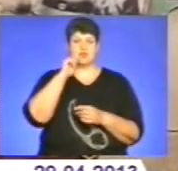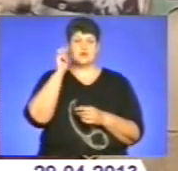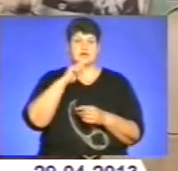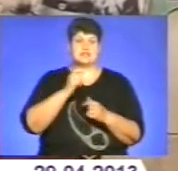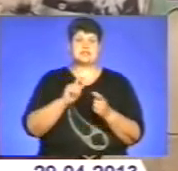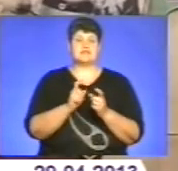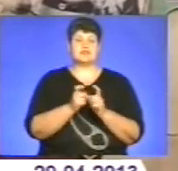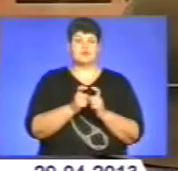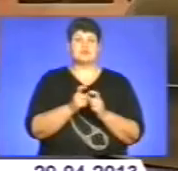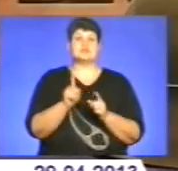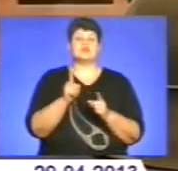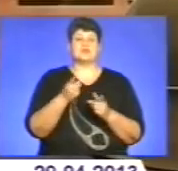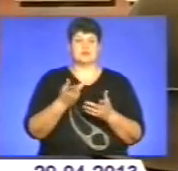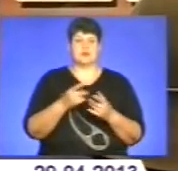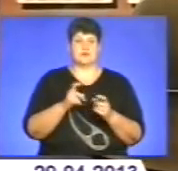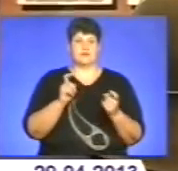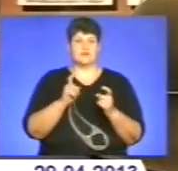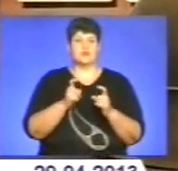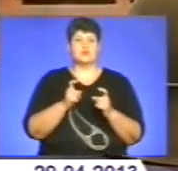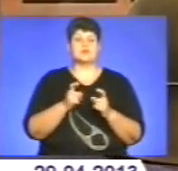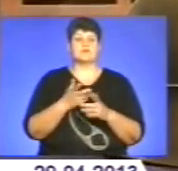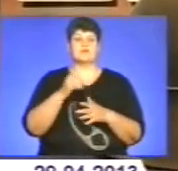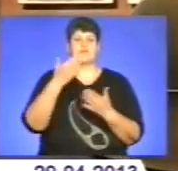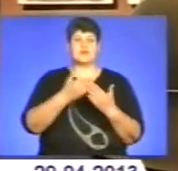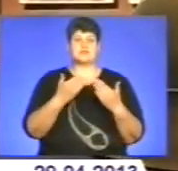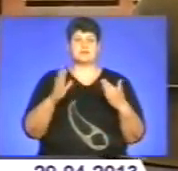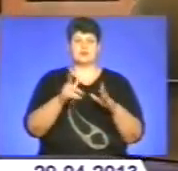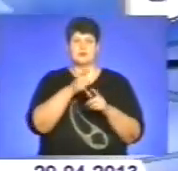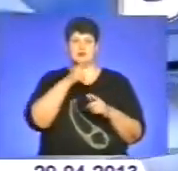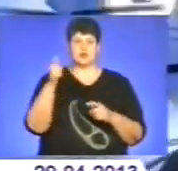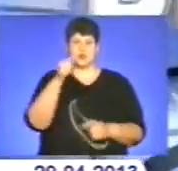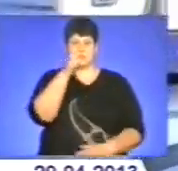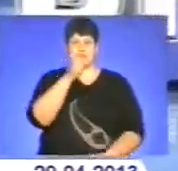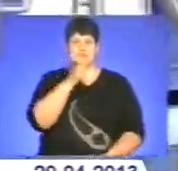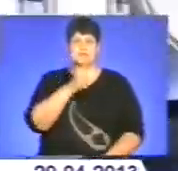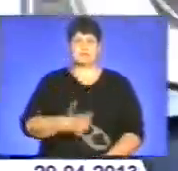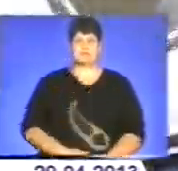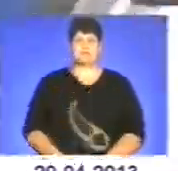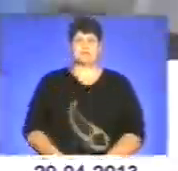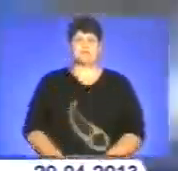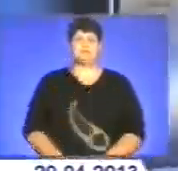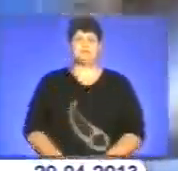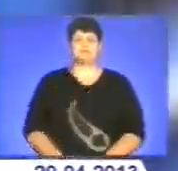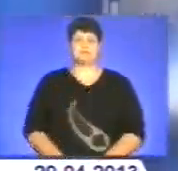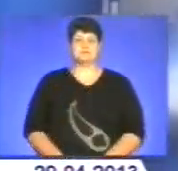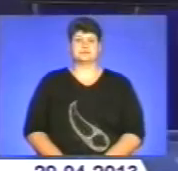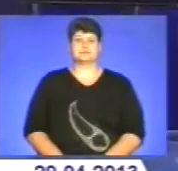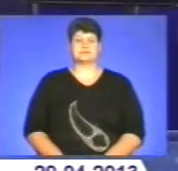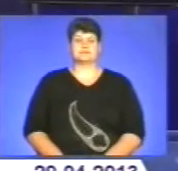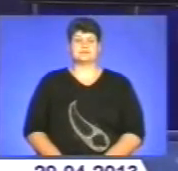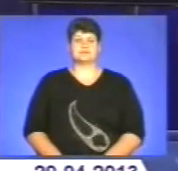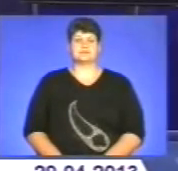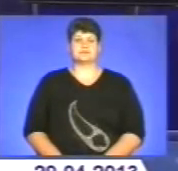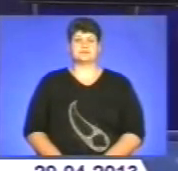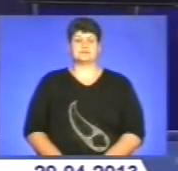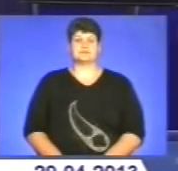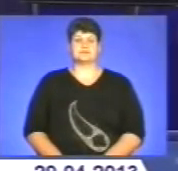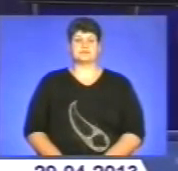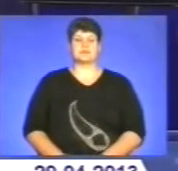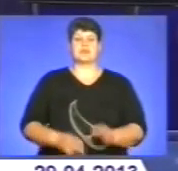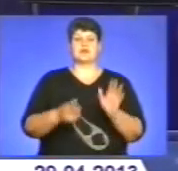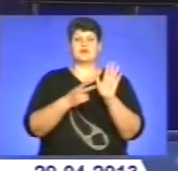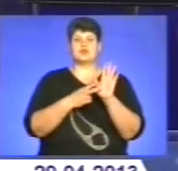воюють. І за що вони воюють? Виставка триватиме протягом місяця. І Із